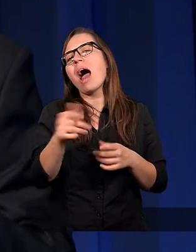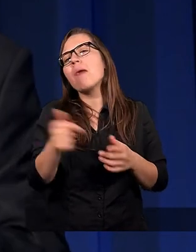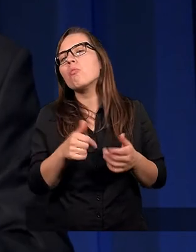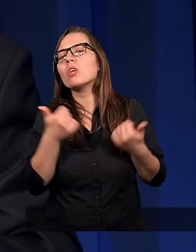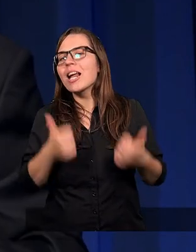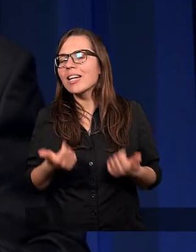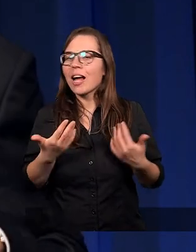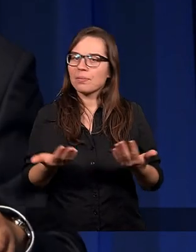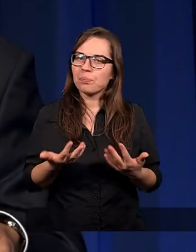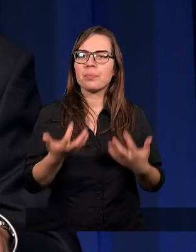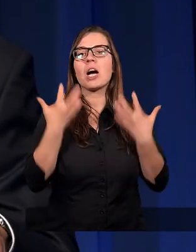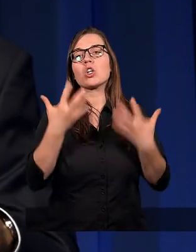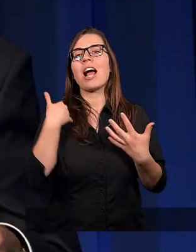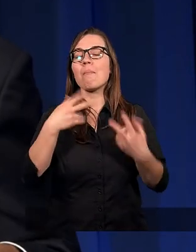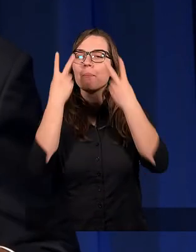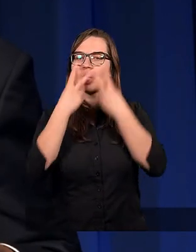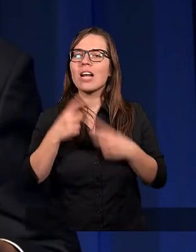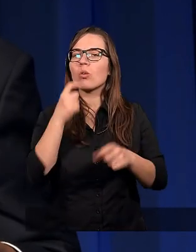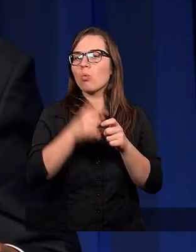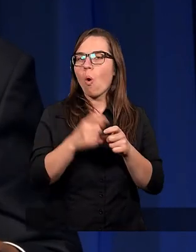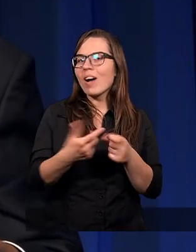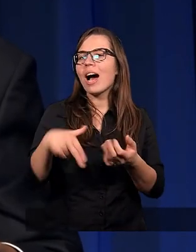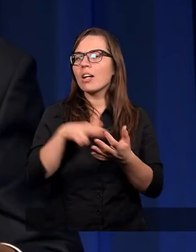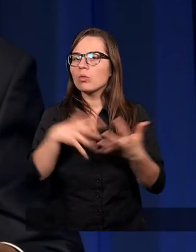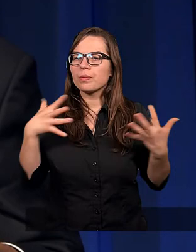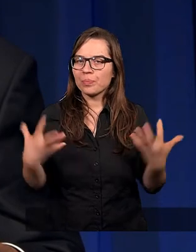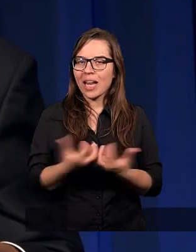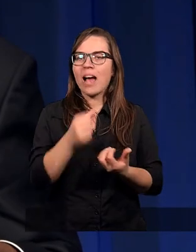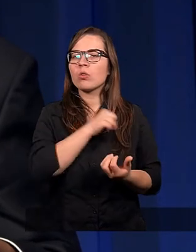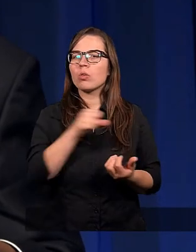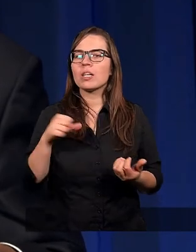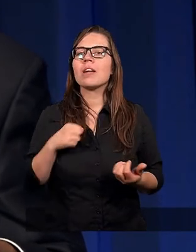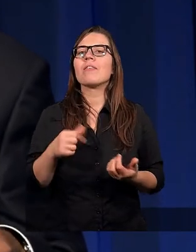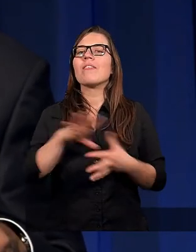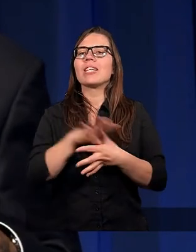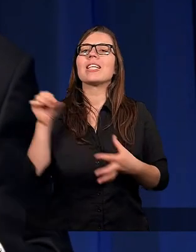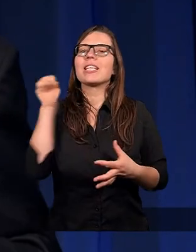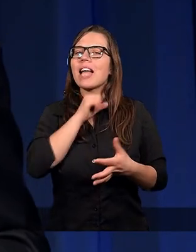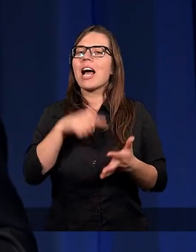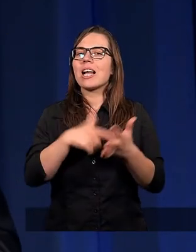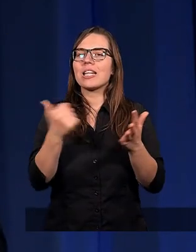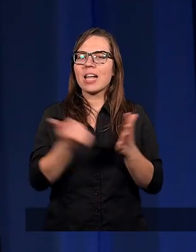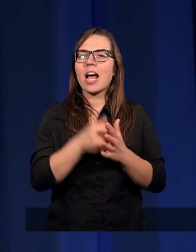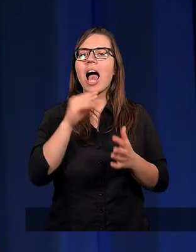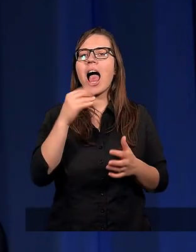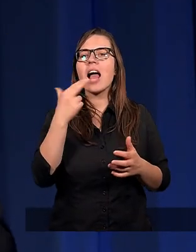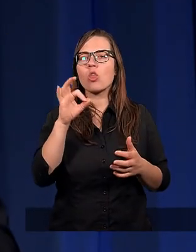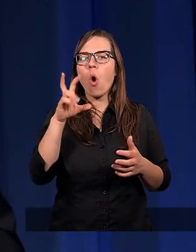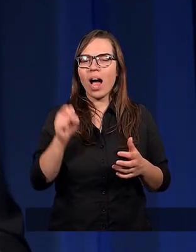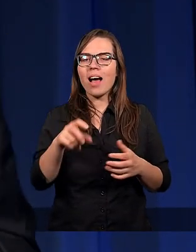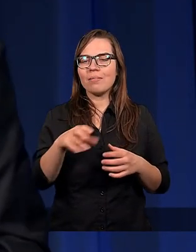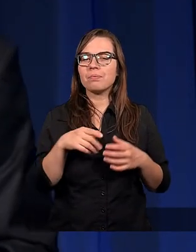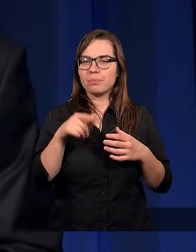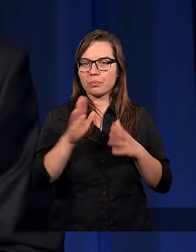Moi drodzy, chciałbym przeczytać słowa, które znajdują się w Starym Testamencie. Jest to Księga Amosa, 4 rozdział.